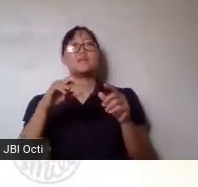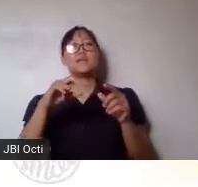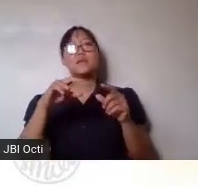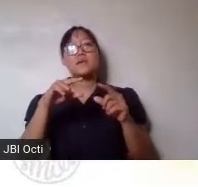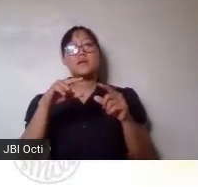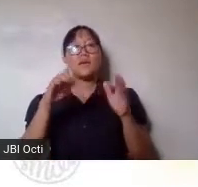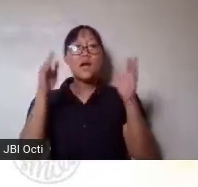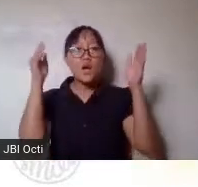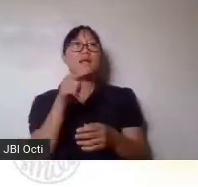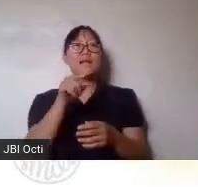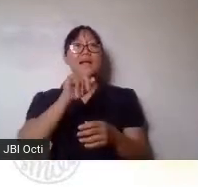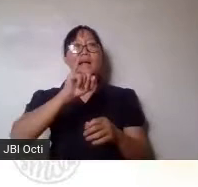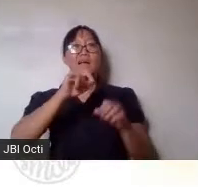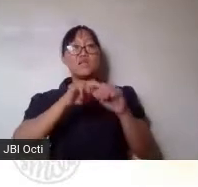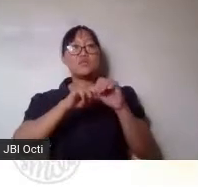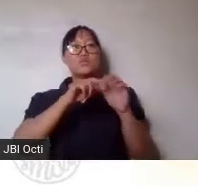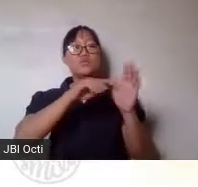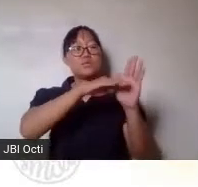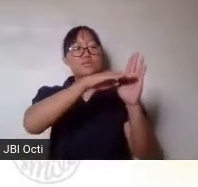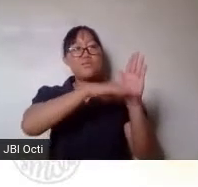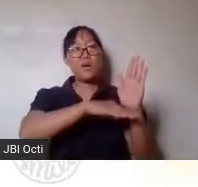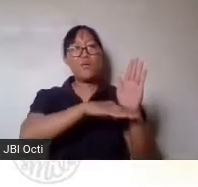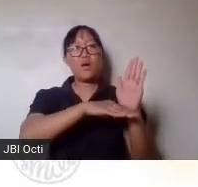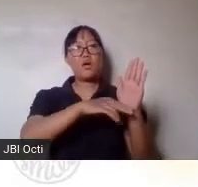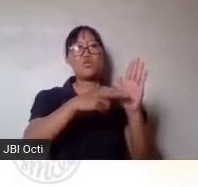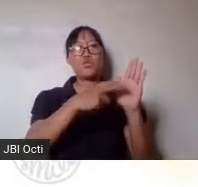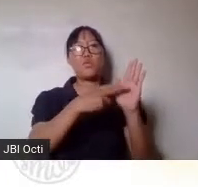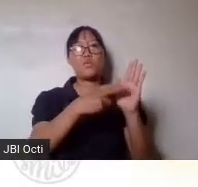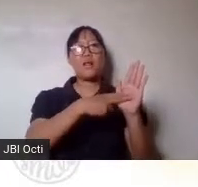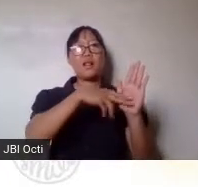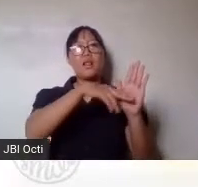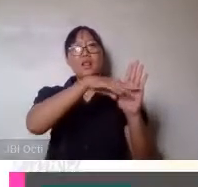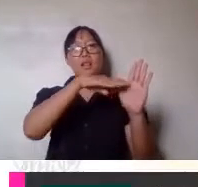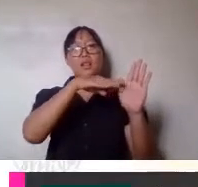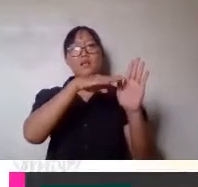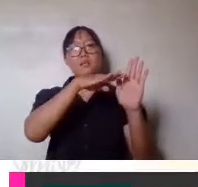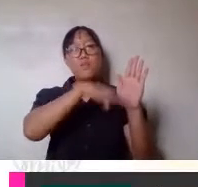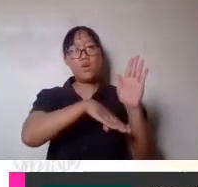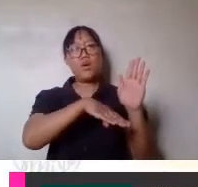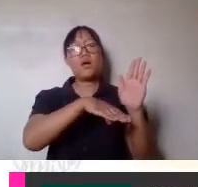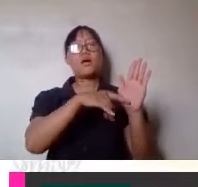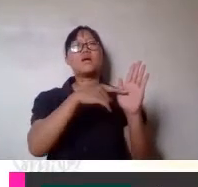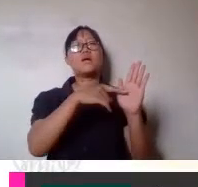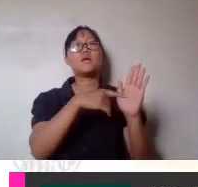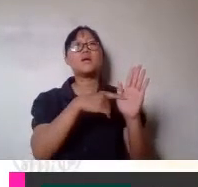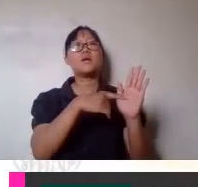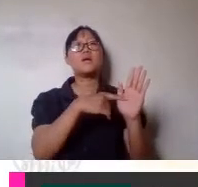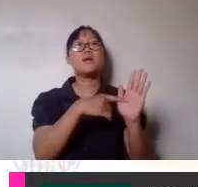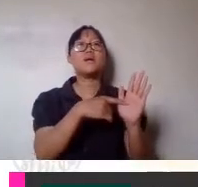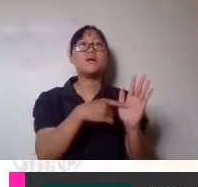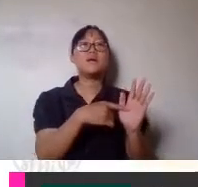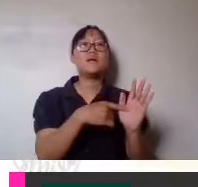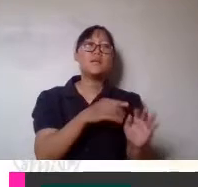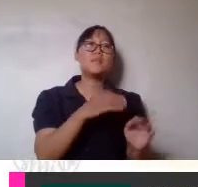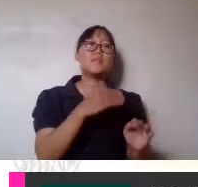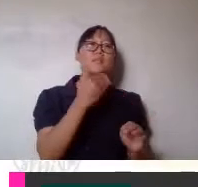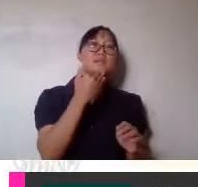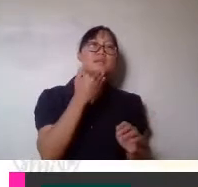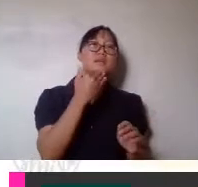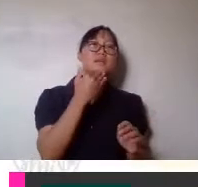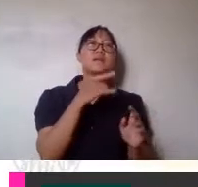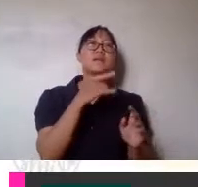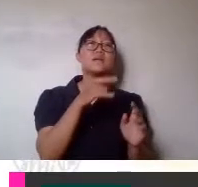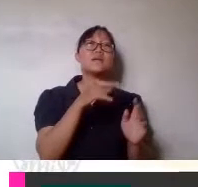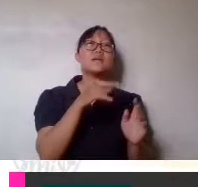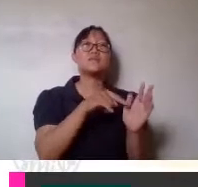normal. Kesulitan belajar yang kita temukan pada anak-anak ini kita sebut kesulitan belajar umum karena IQ-nya di bawah normal.